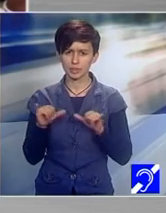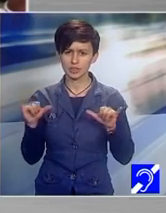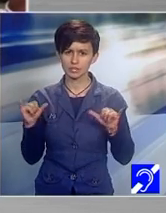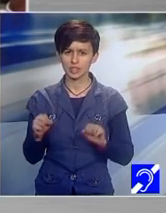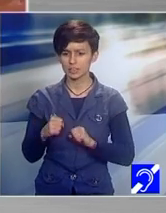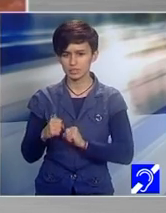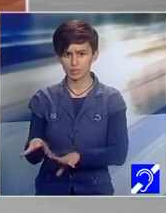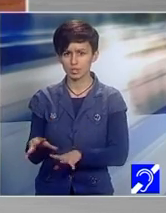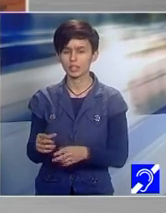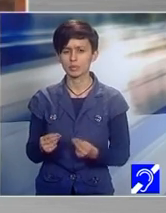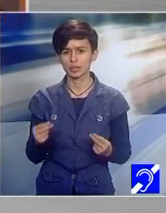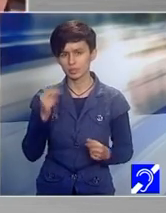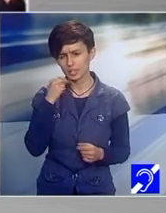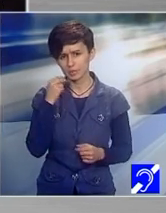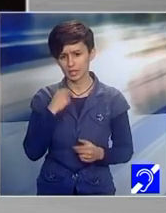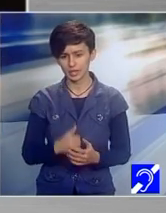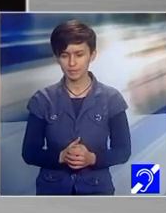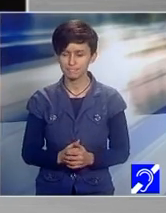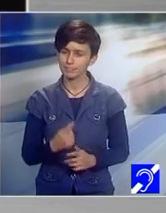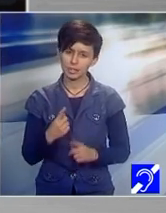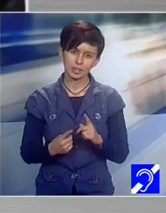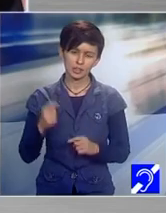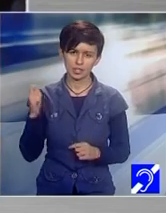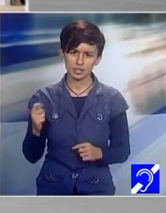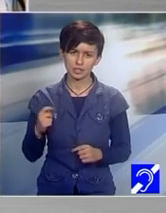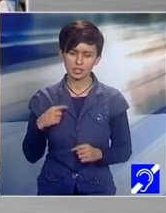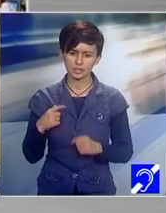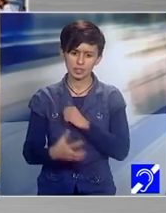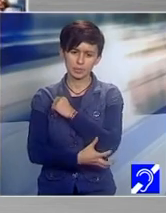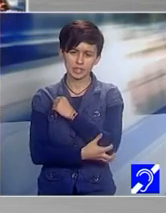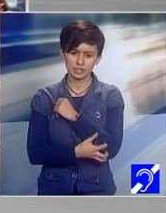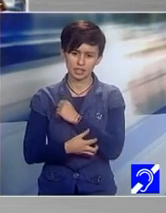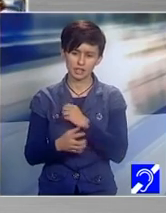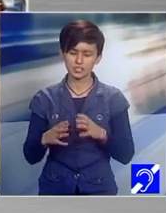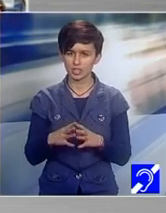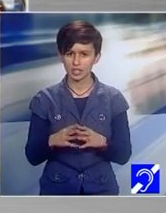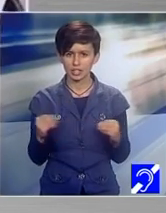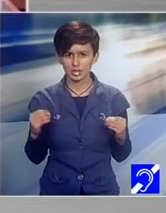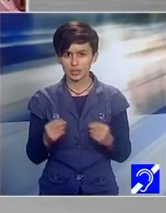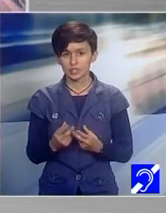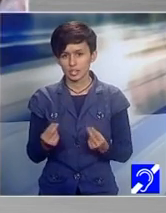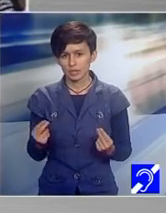multă mâncare. Sigur, cu cât țările sunt mai sărace, cu atât lipsește mai